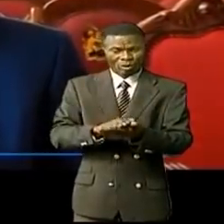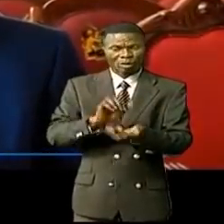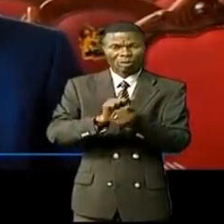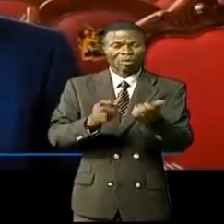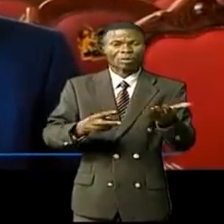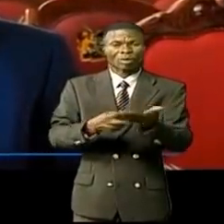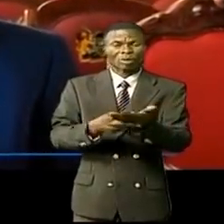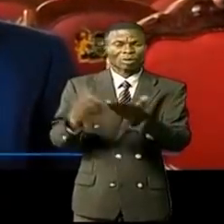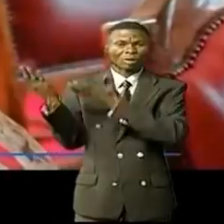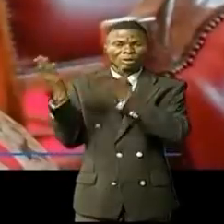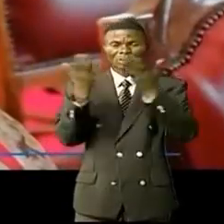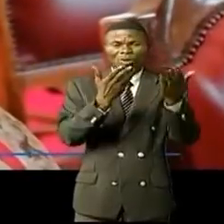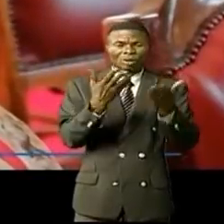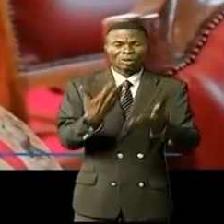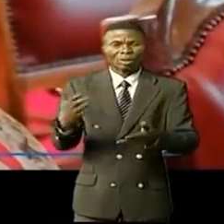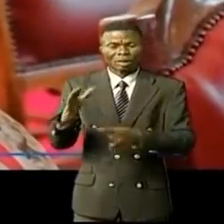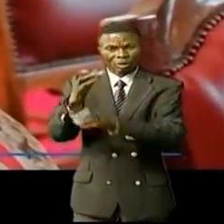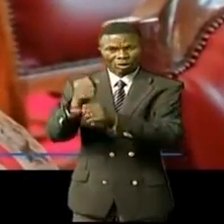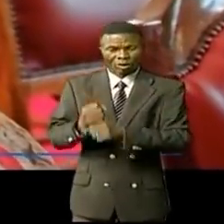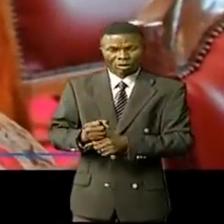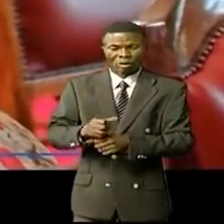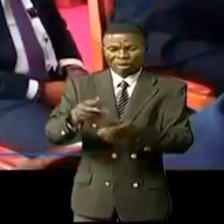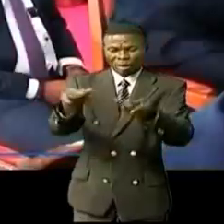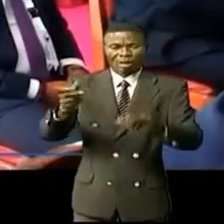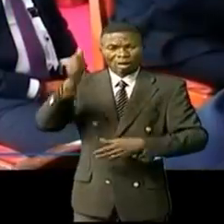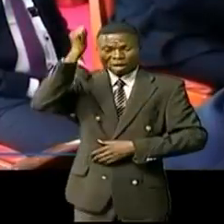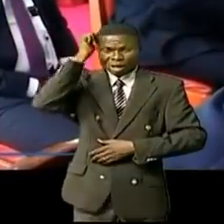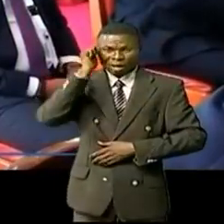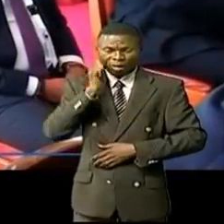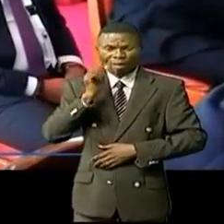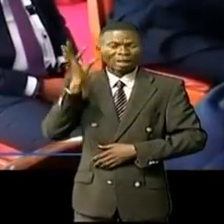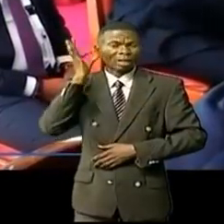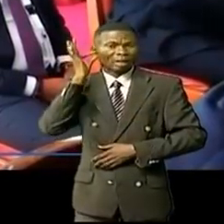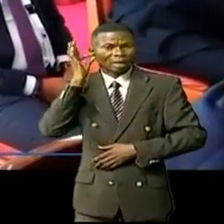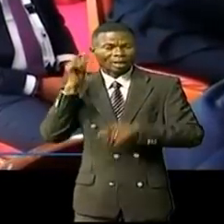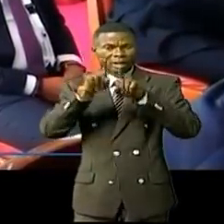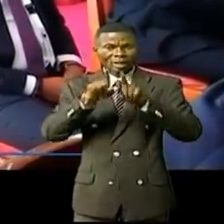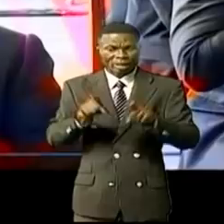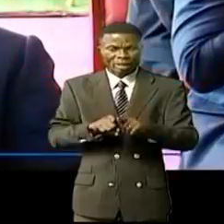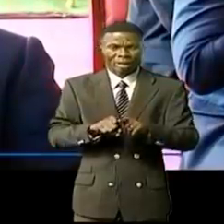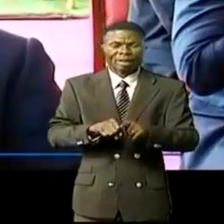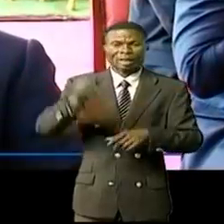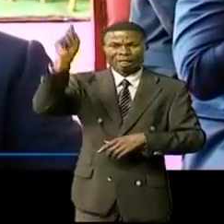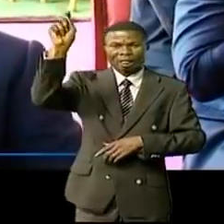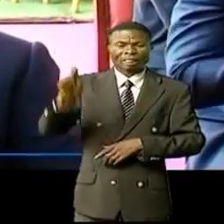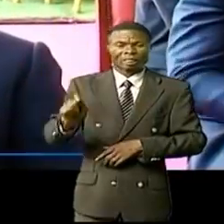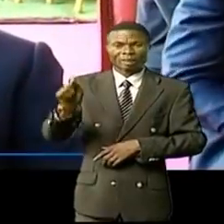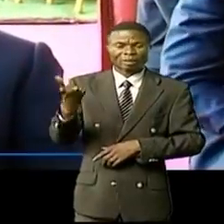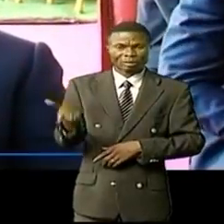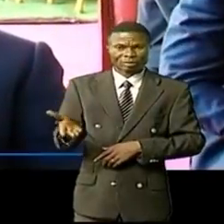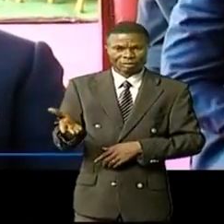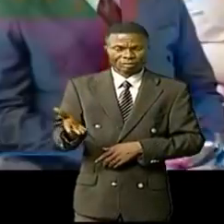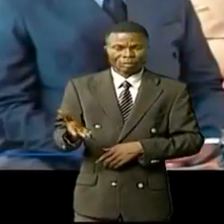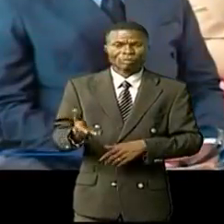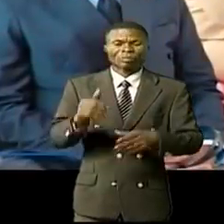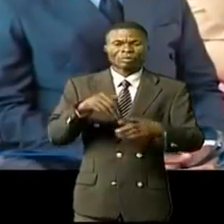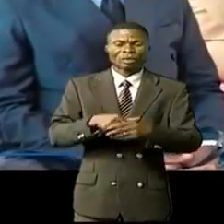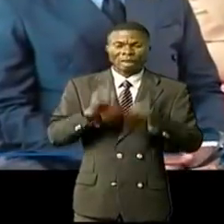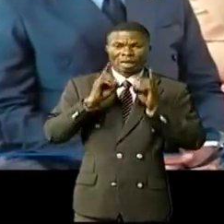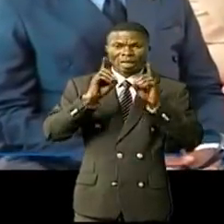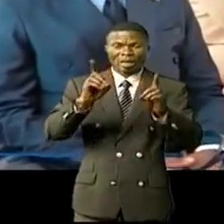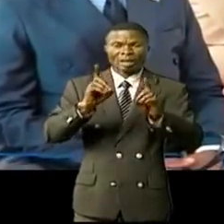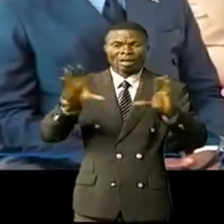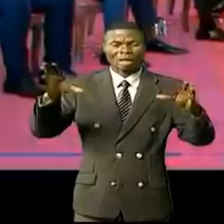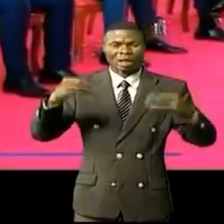les marchandises réceptionnées dans le port de Mombasa au Kenya et de Dar es Salaam en Tanzanie. Notez que lors de son discours